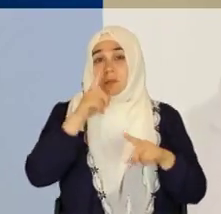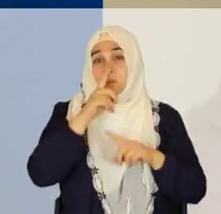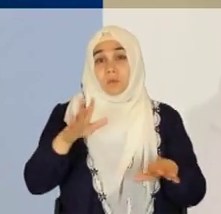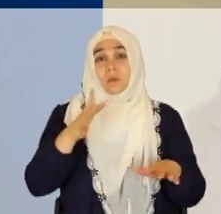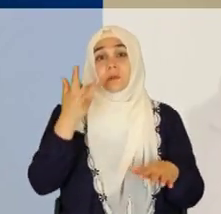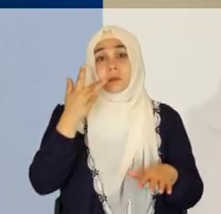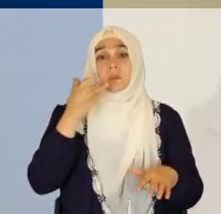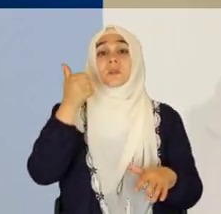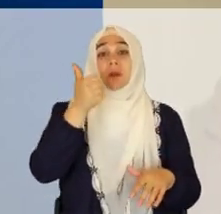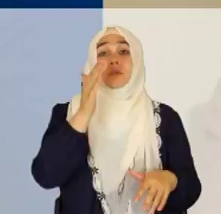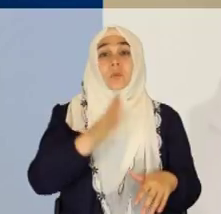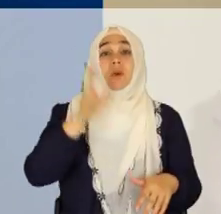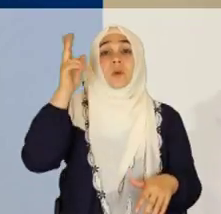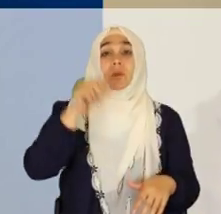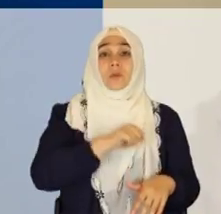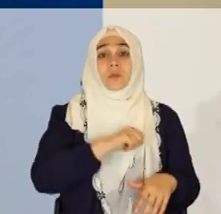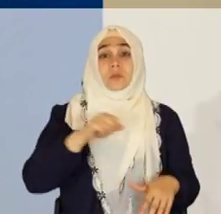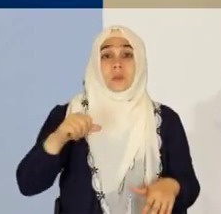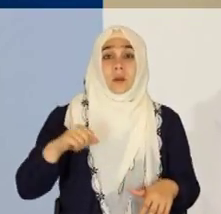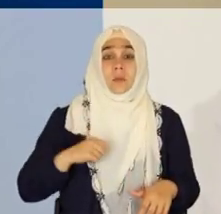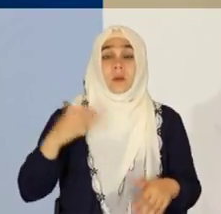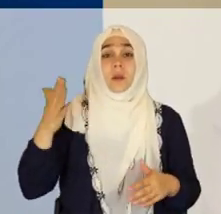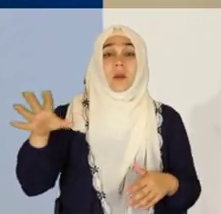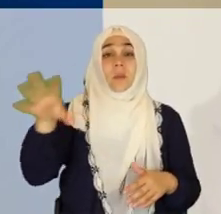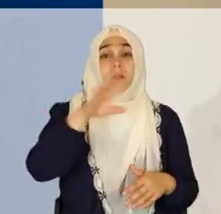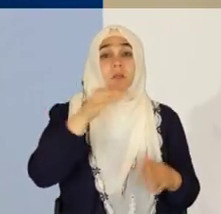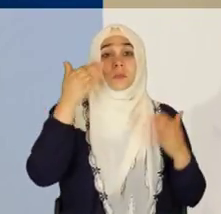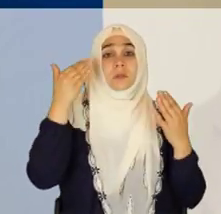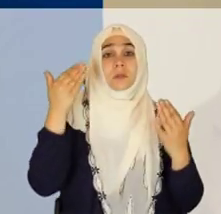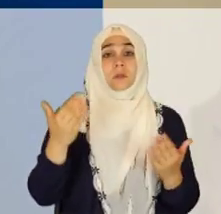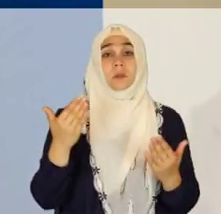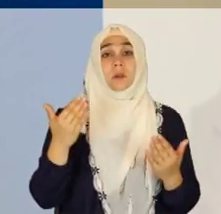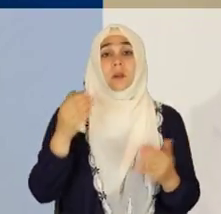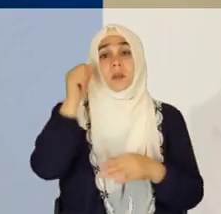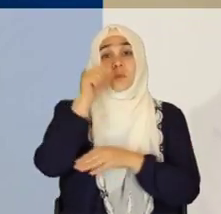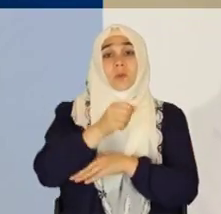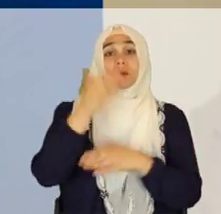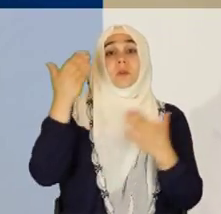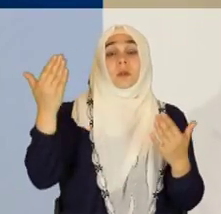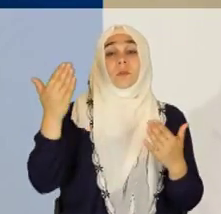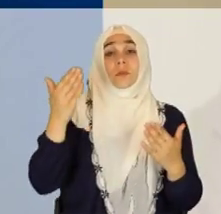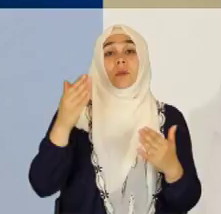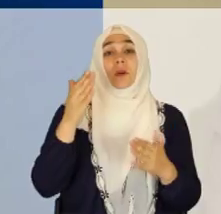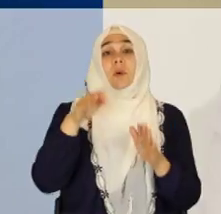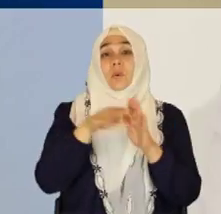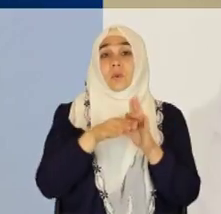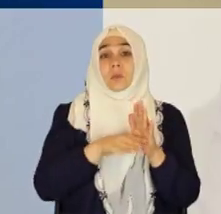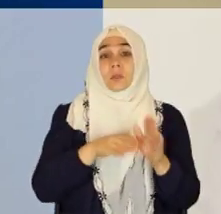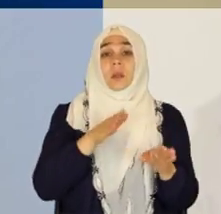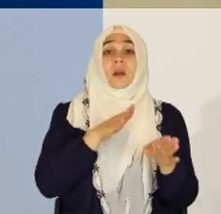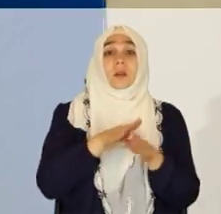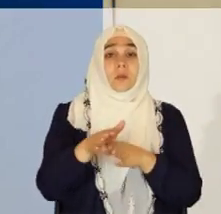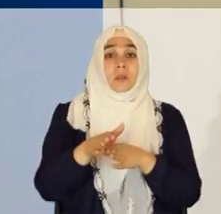bizni. Alloh subhanahu va taolo barchalarimizni ibodatlarimizni o'rnida ado